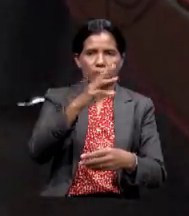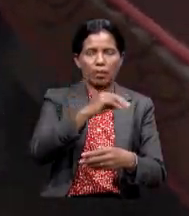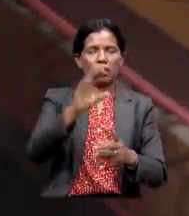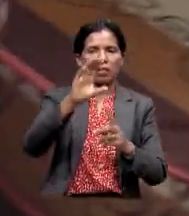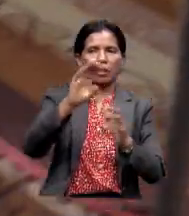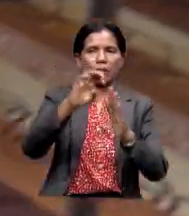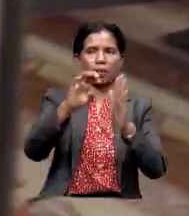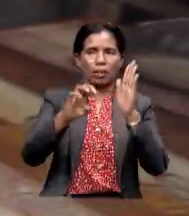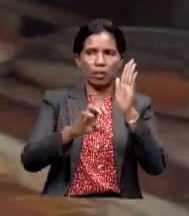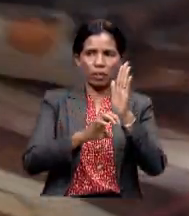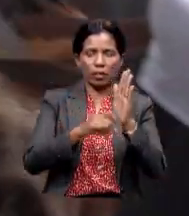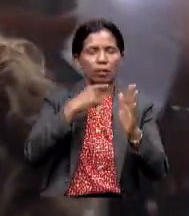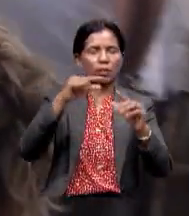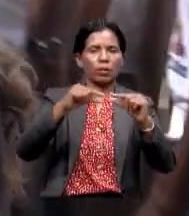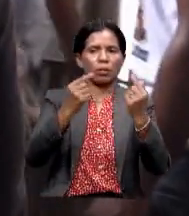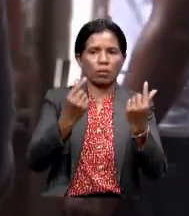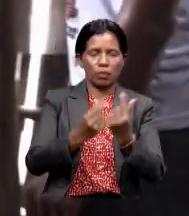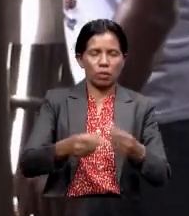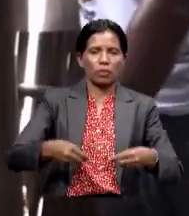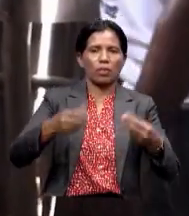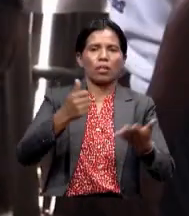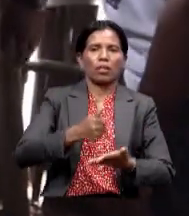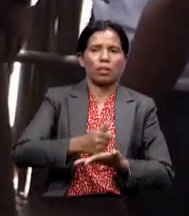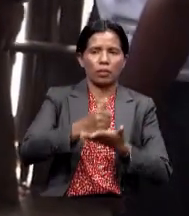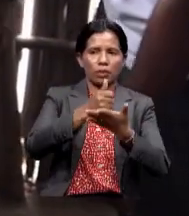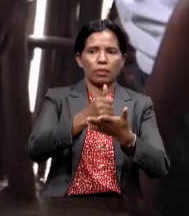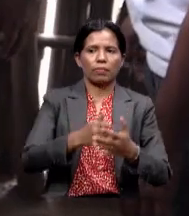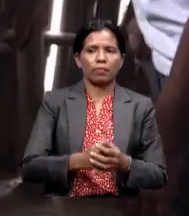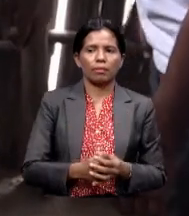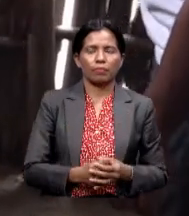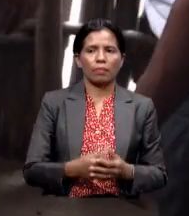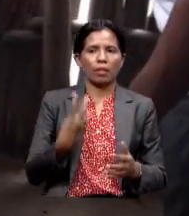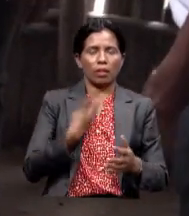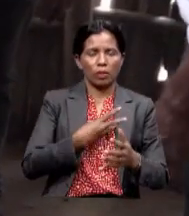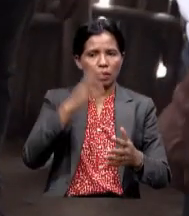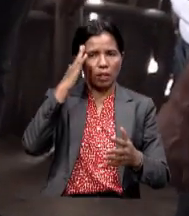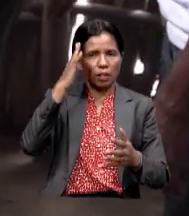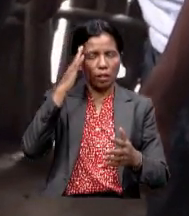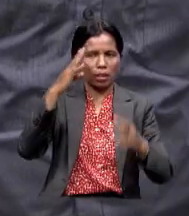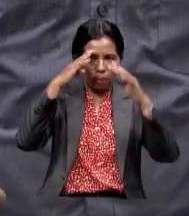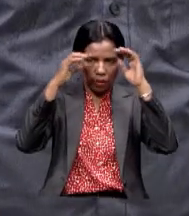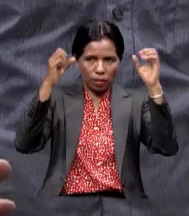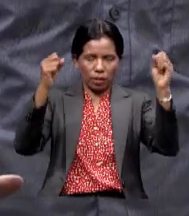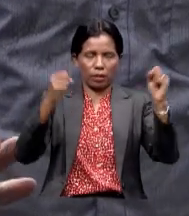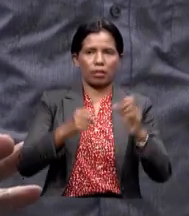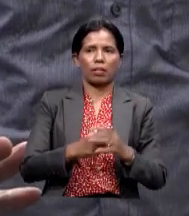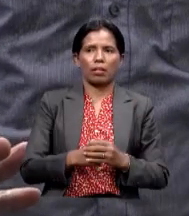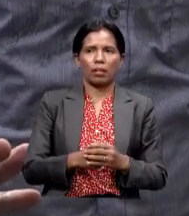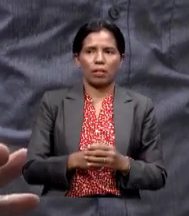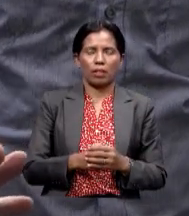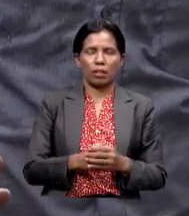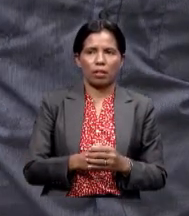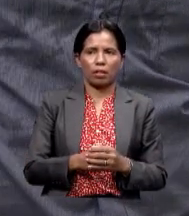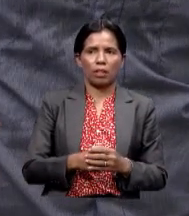festado orienta keras equipa hodi fotulung. Tahu tuh hata ini, so Presiden da Republika nia kartel